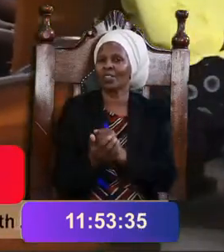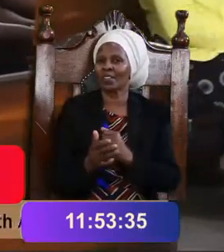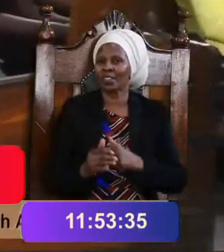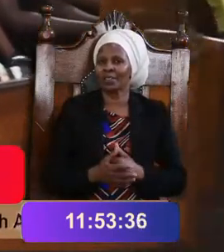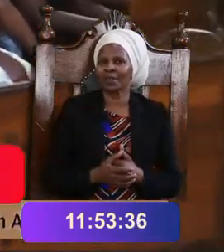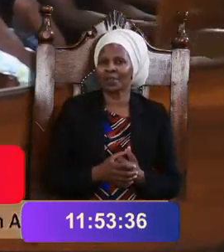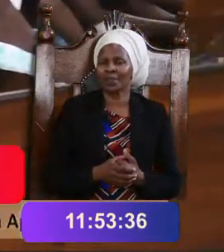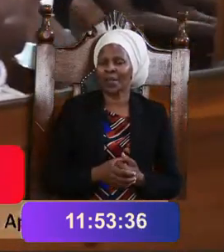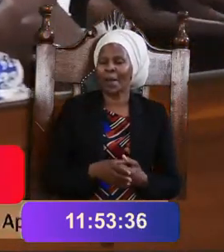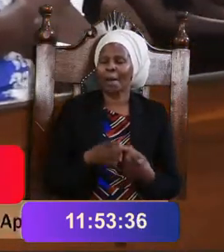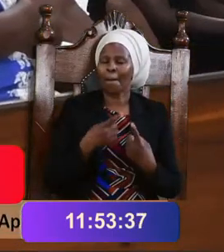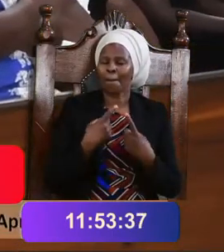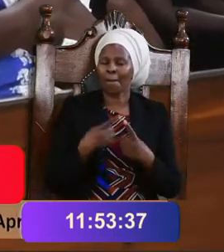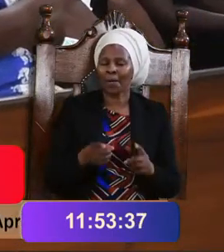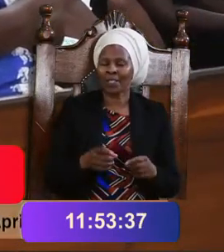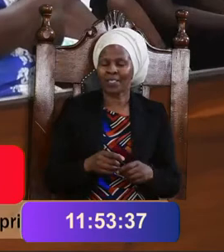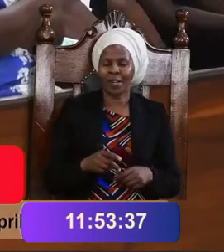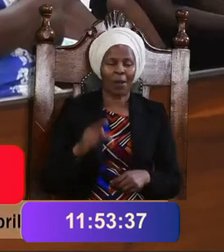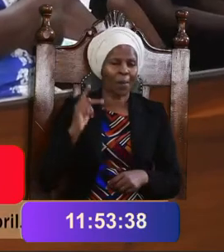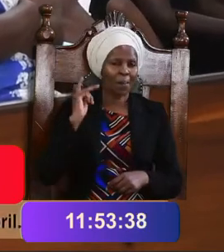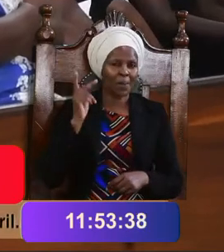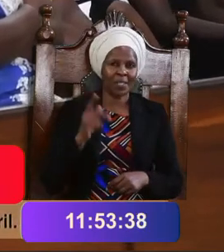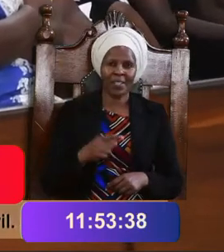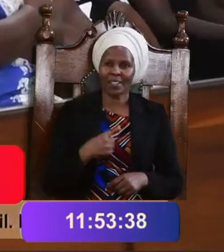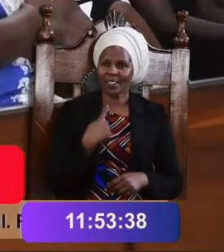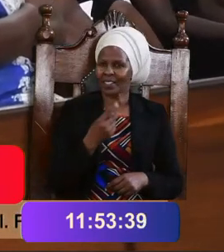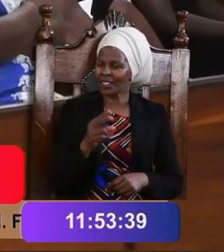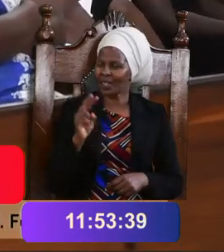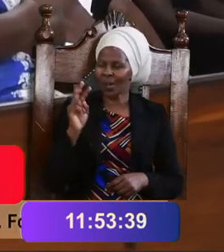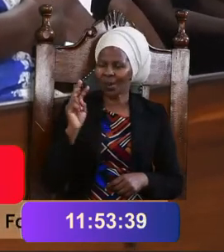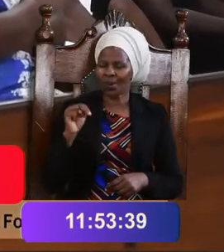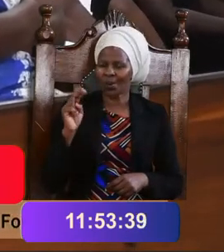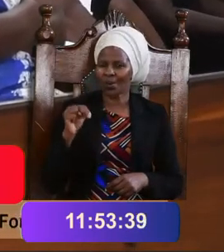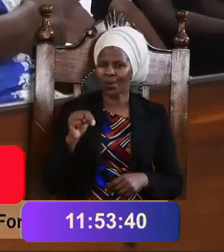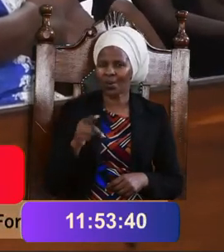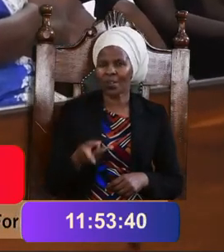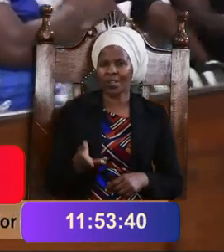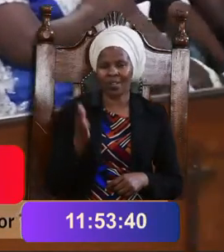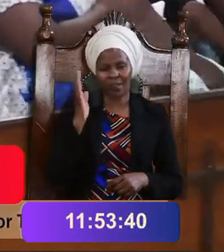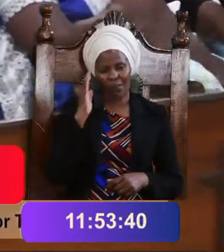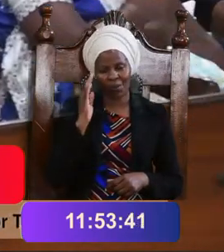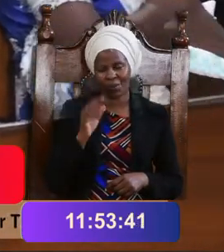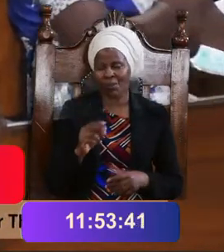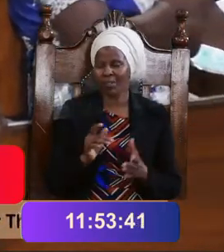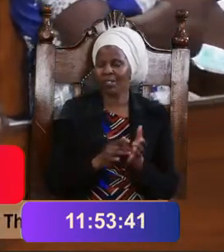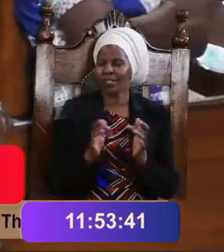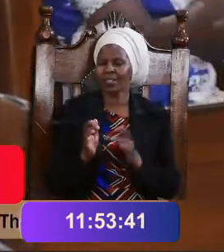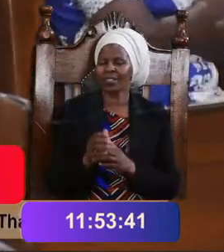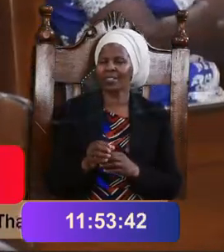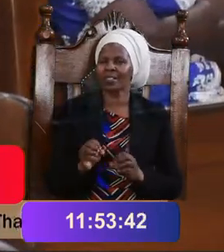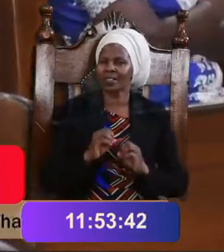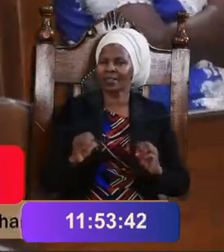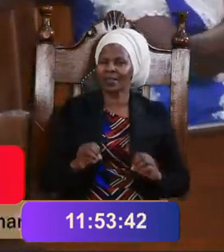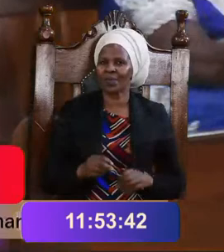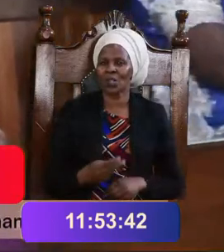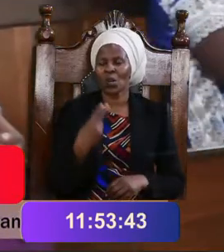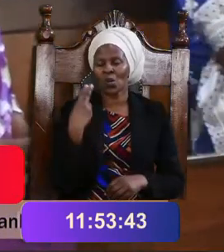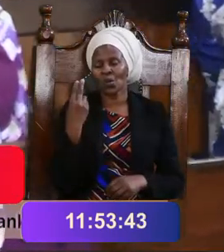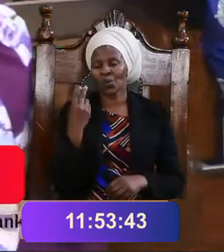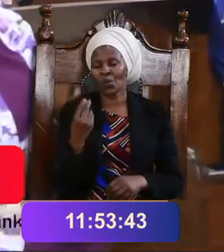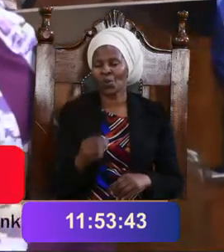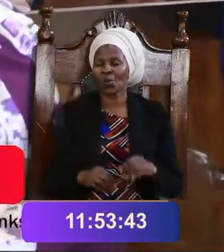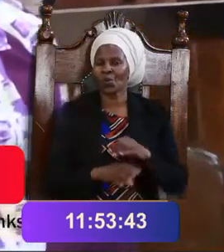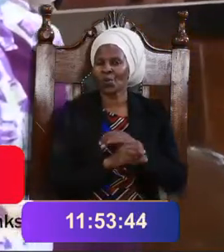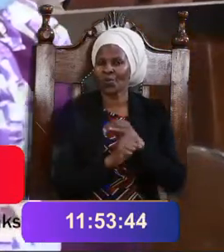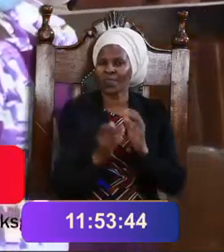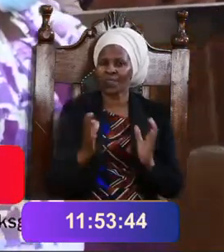kusulubiwa. Lakini sasa kukataa kwake kukawa pia kunasaidia ile mambo, vile kuna two thieves na Yesu pale katikati.